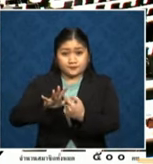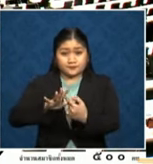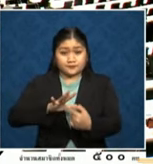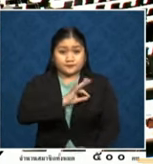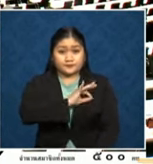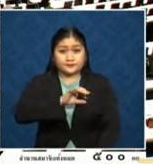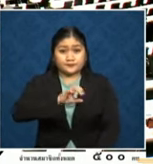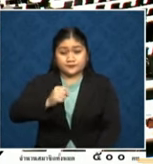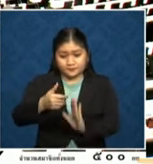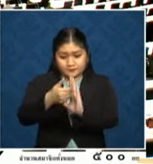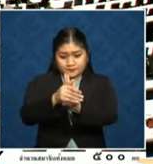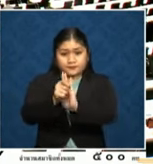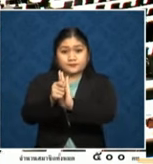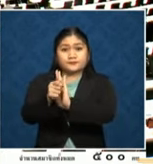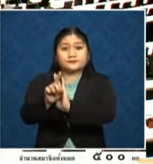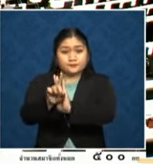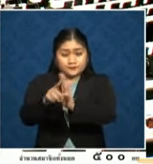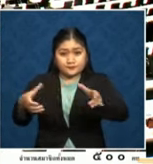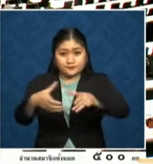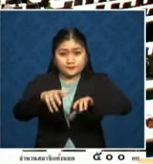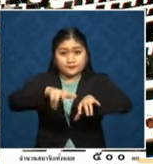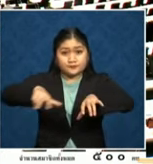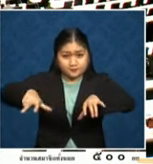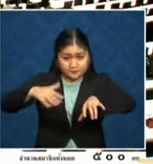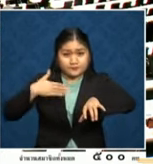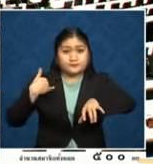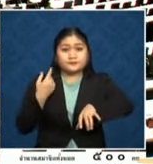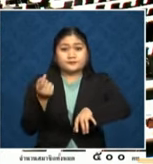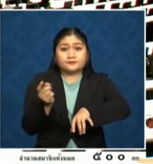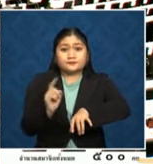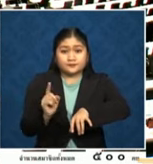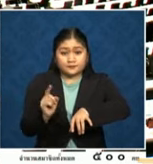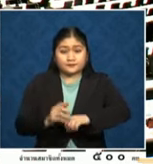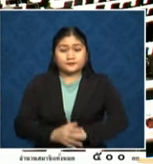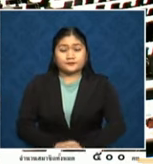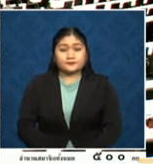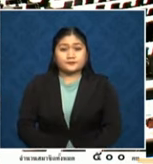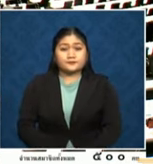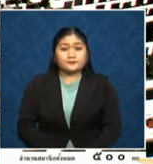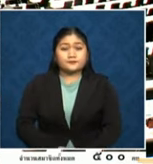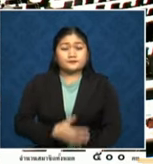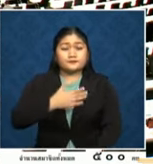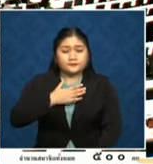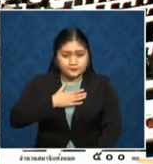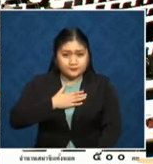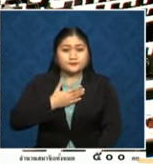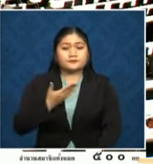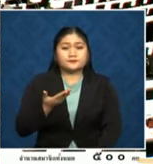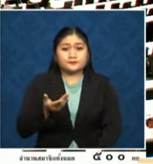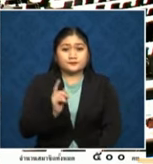ดอุดรธานีพรรคเพื่อไทยค่ะท่านประธานท่านประธานคะก่อนอื่นดิฉันต้อง